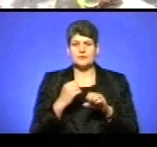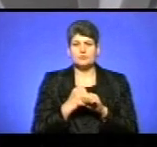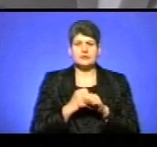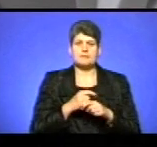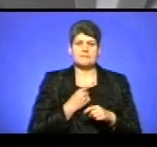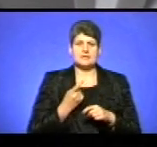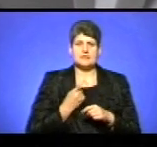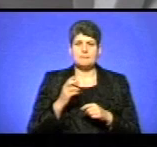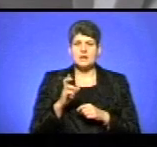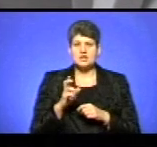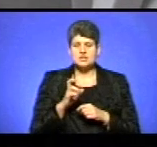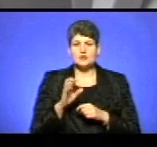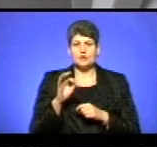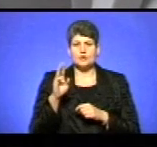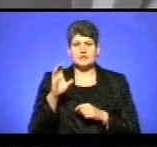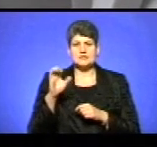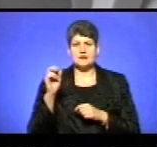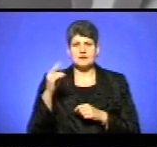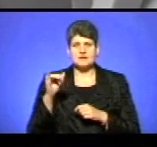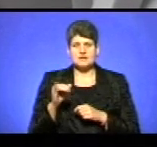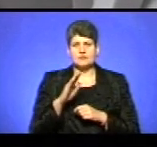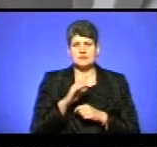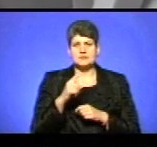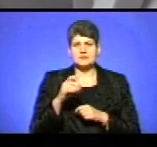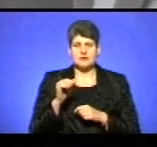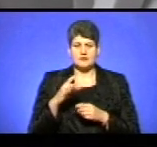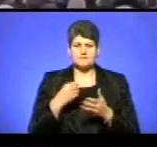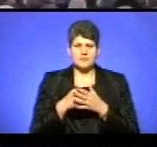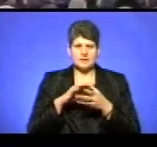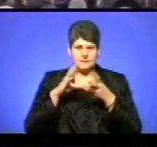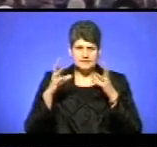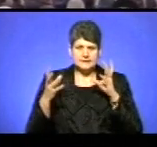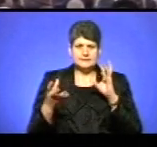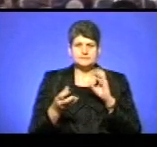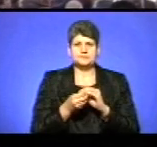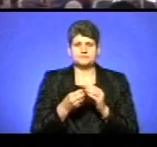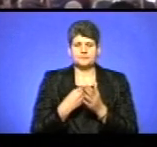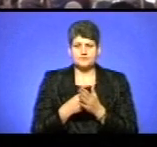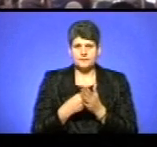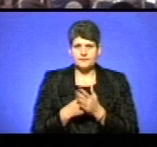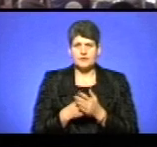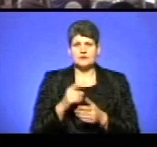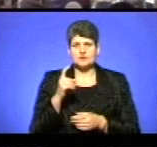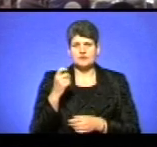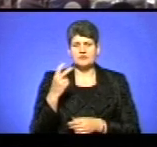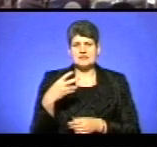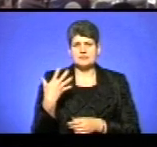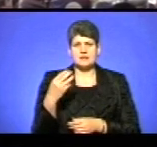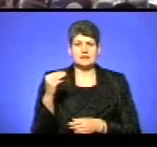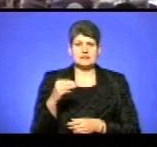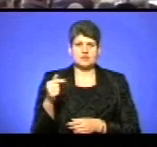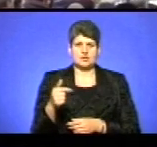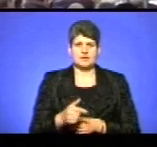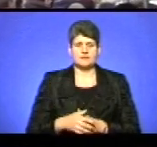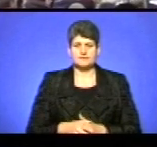Бережан. Серед них – Петро Осадца та Володимир Захарків. Загальна вартість пам'ятника героям Небесної Сотні – майже 125 тисяч